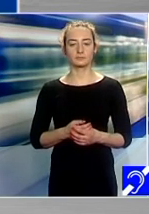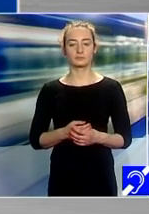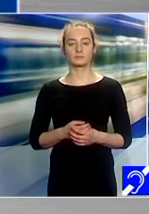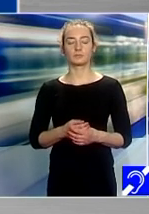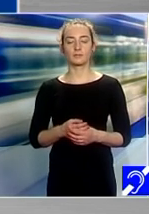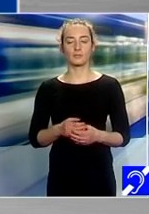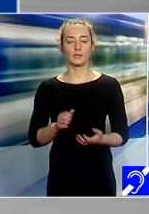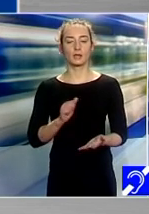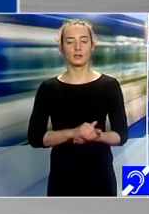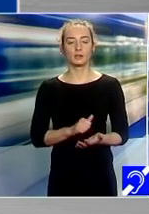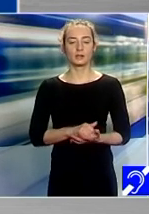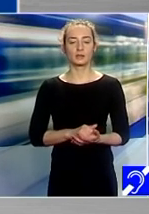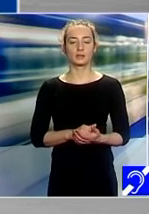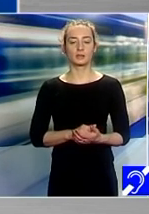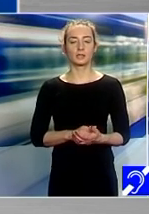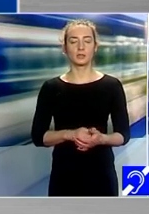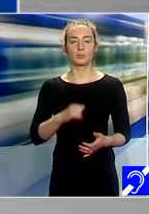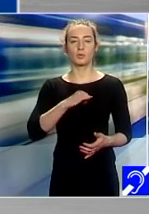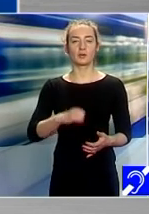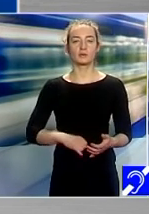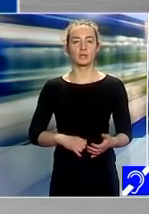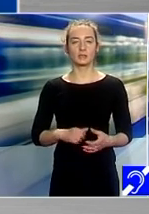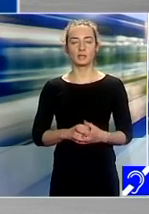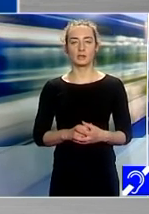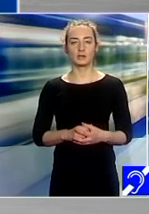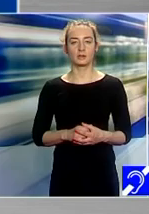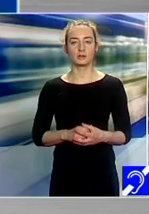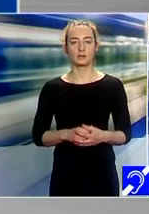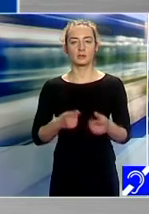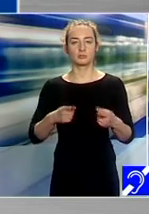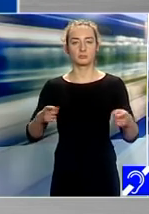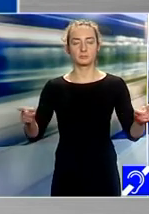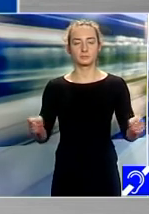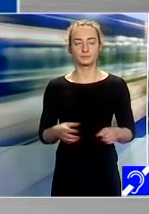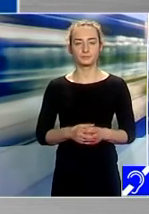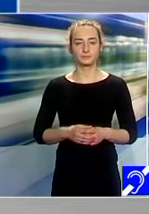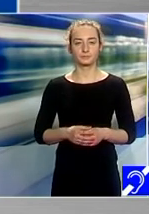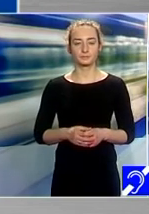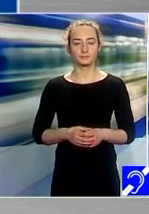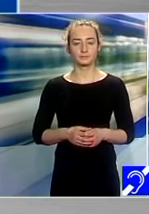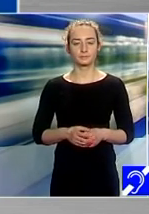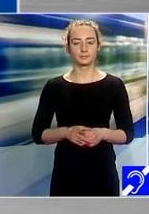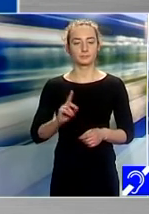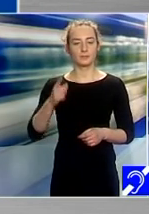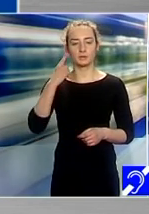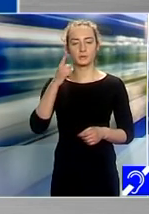hârtii, profesionalizare și păi, altele. Nu știu.